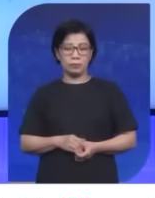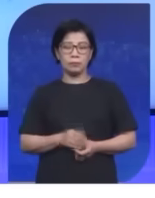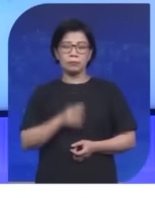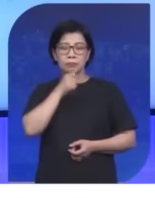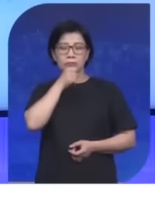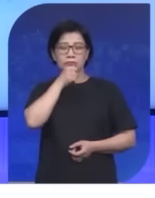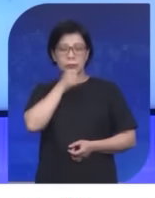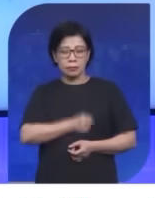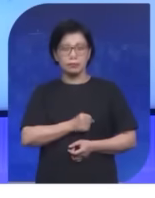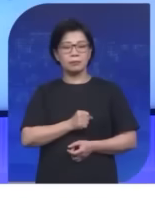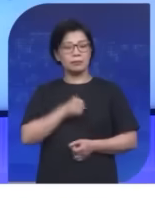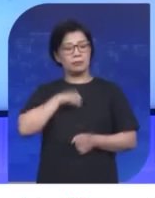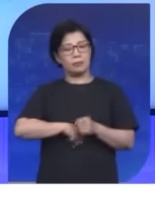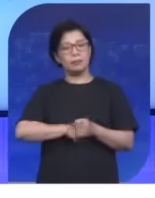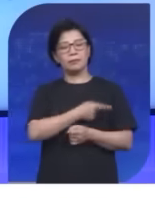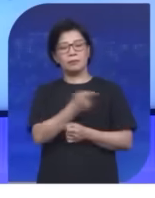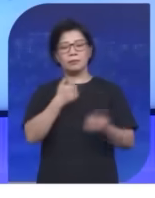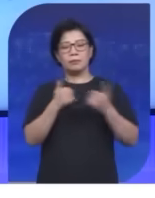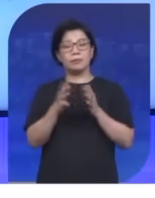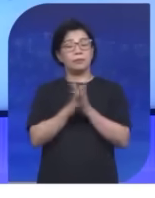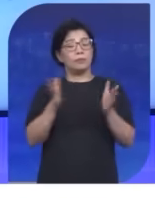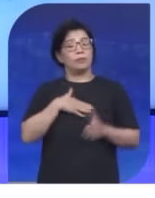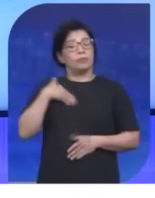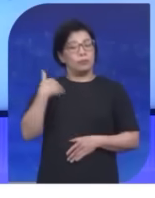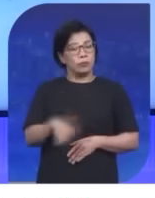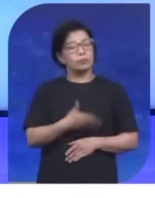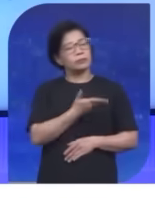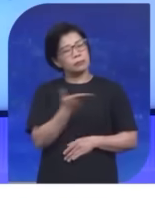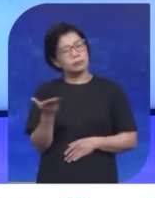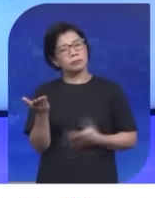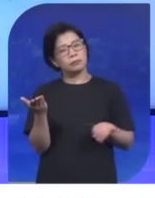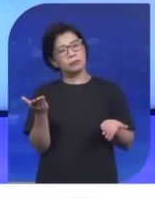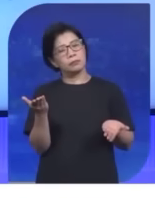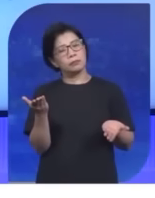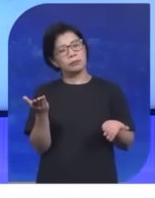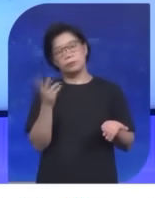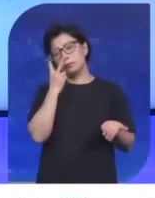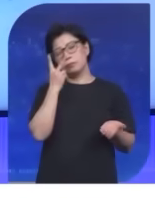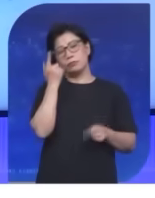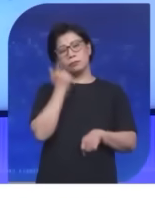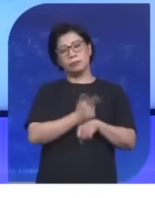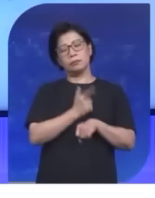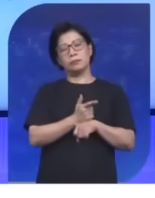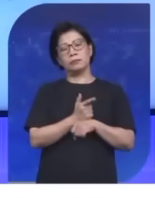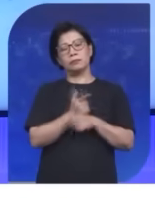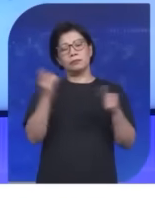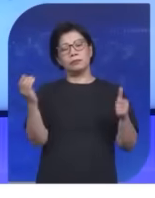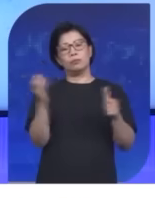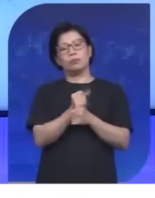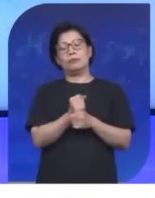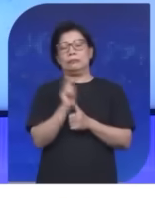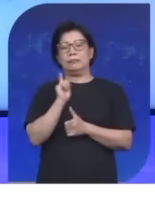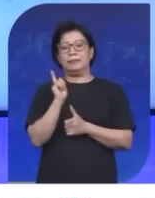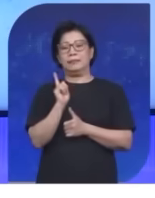số do giảm tỷ suất sinh đã được cảnh báo từ lâu khi mà chúng ta có chứng kiến thời điểm thành phố đạt mức dân số vàng với